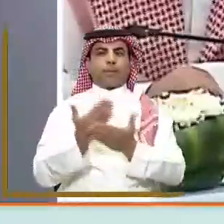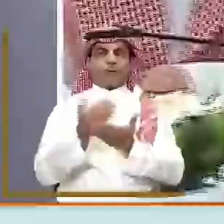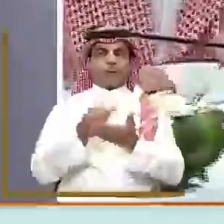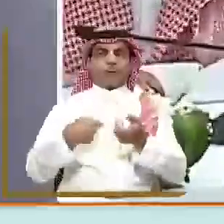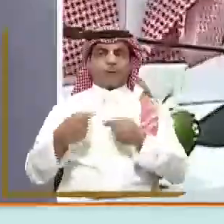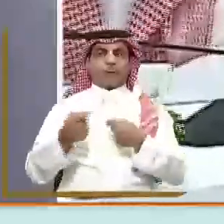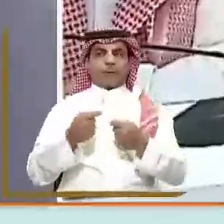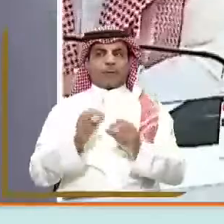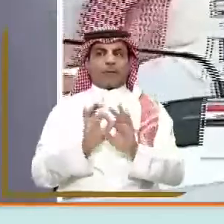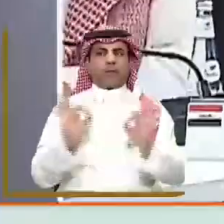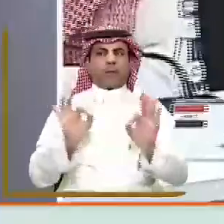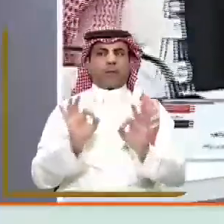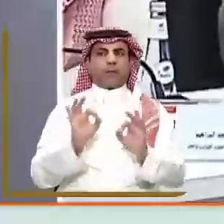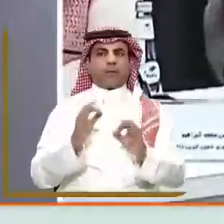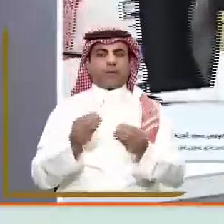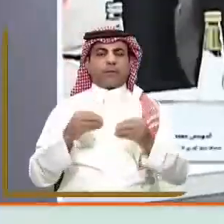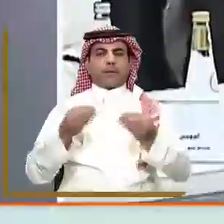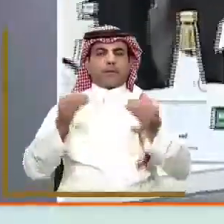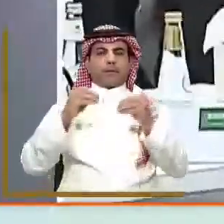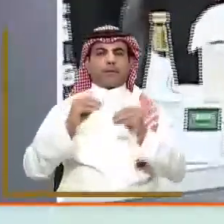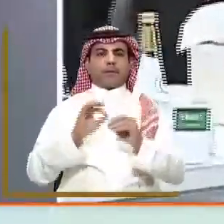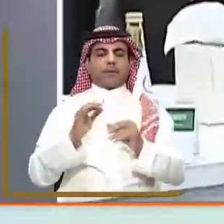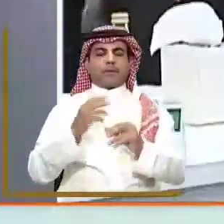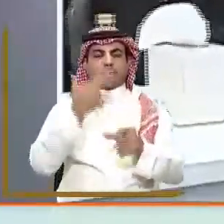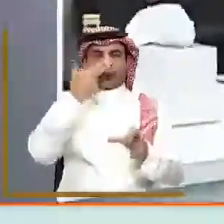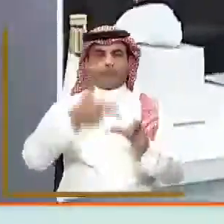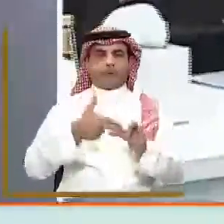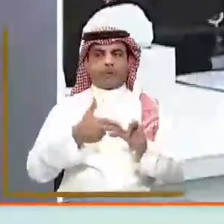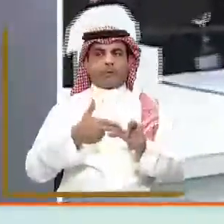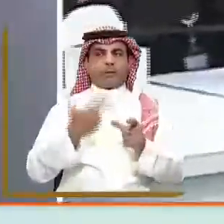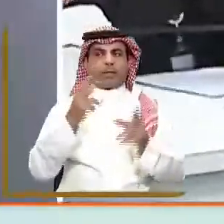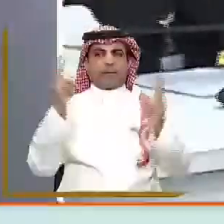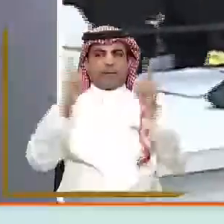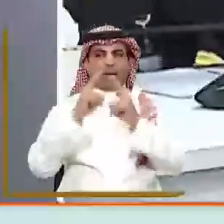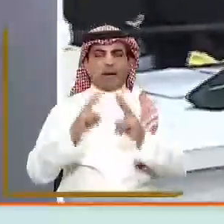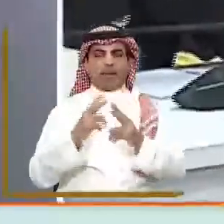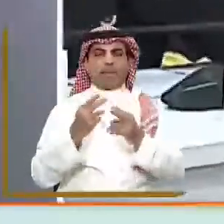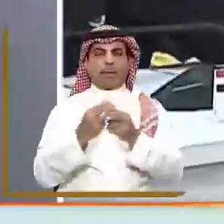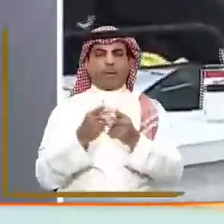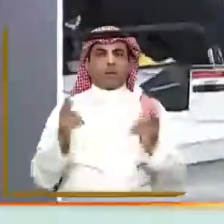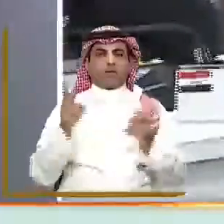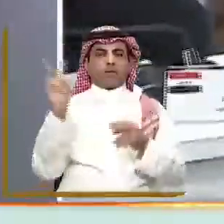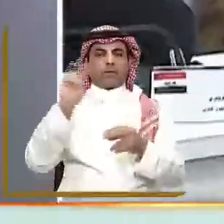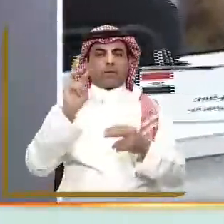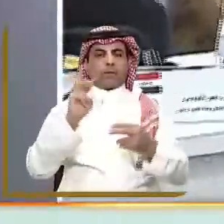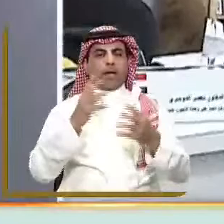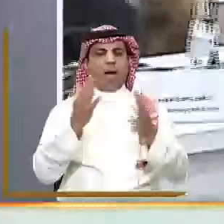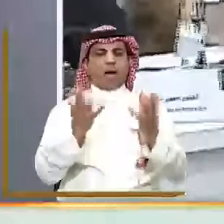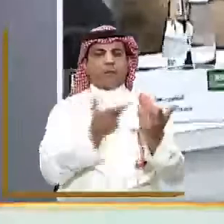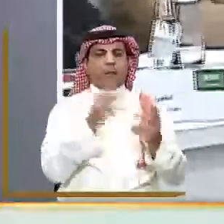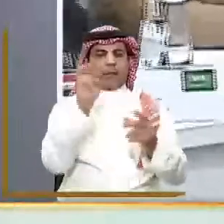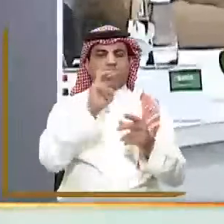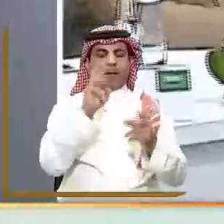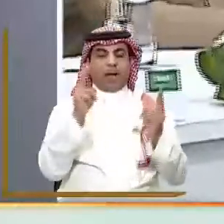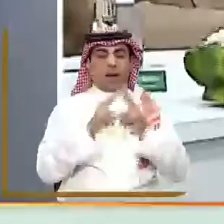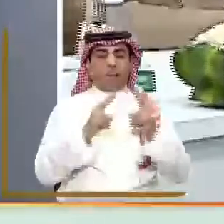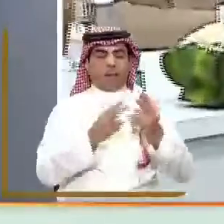اقتصادية وتعزيز تحقيق المزيج الأمثل من الطاقة الإنتاجية الكهرباء ودعم استيعاب الشركات الكهربائية